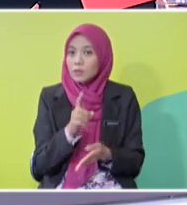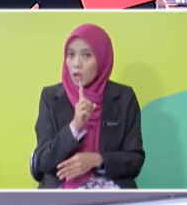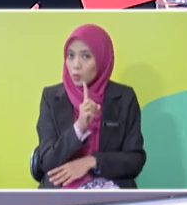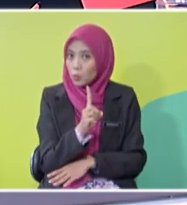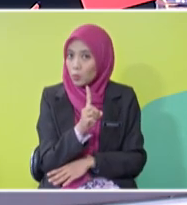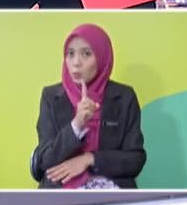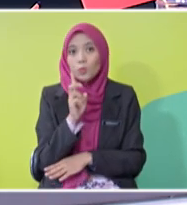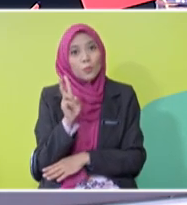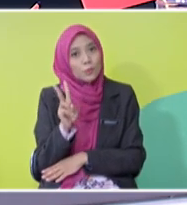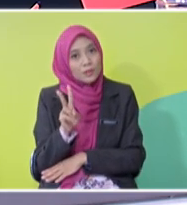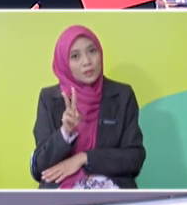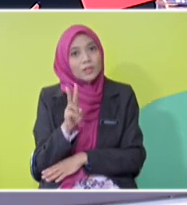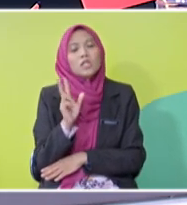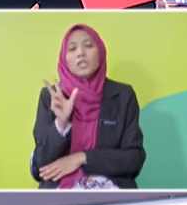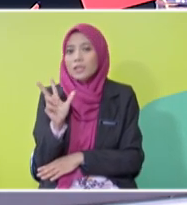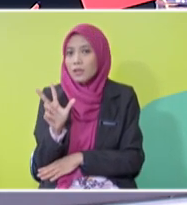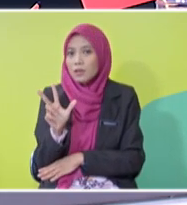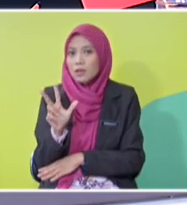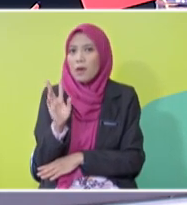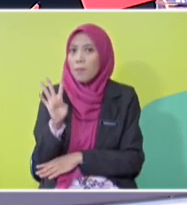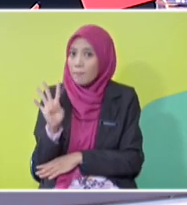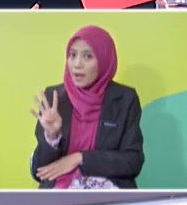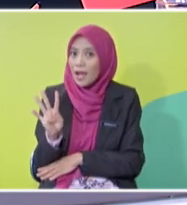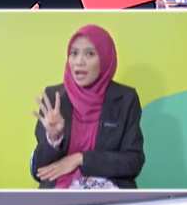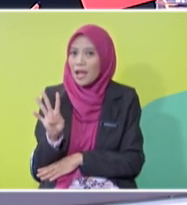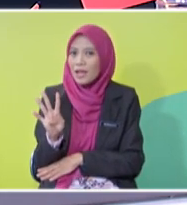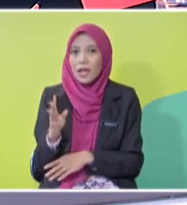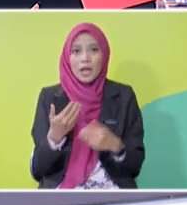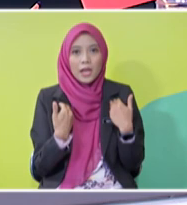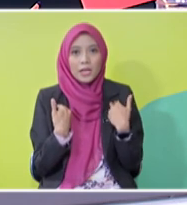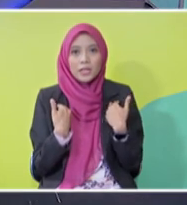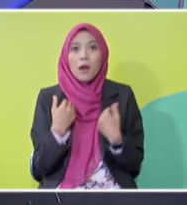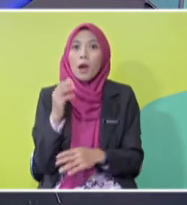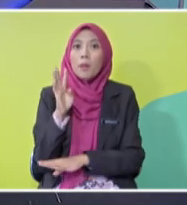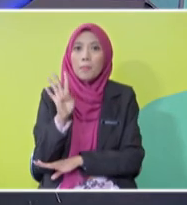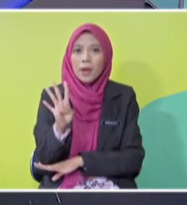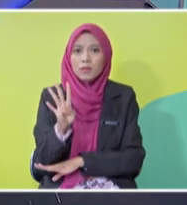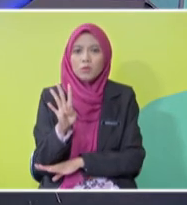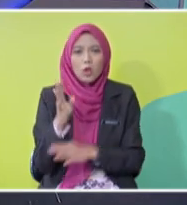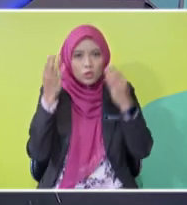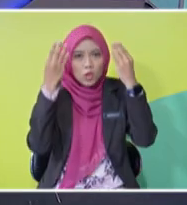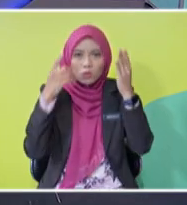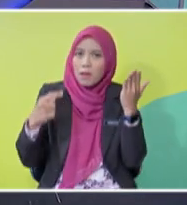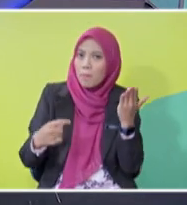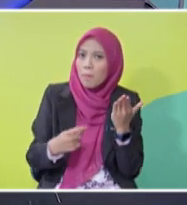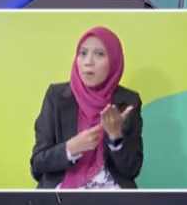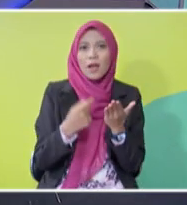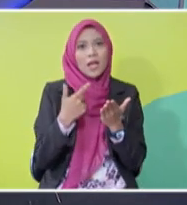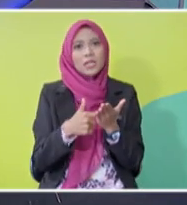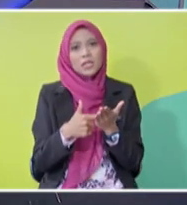1 2 3 4 ada 4 tambah lagi